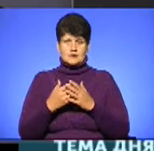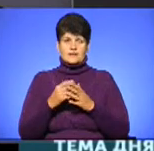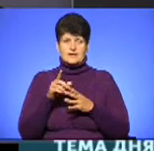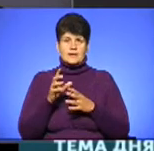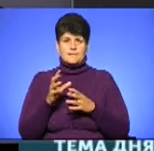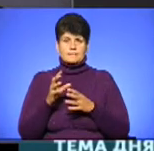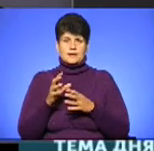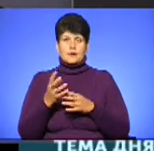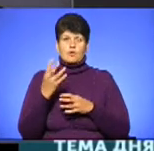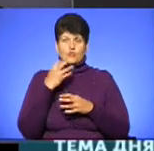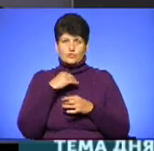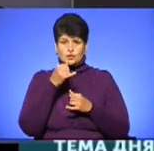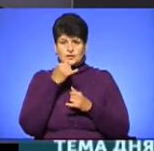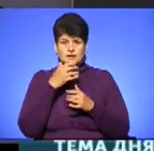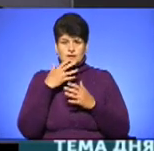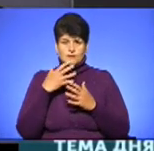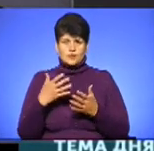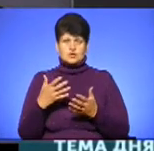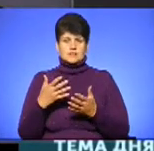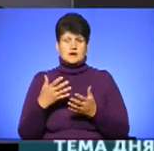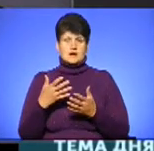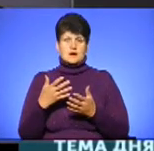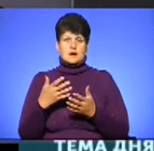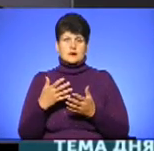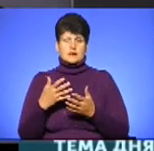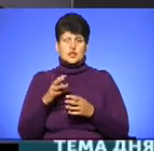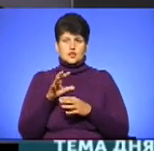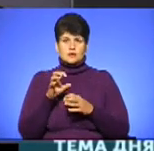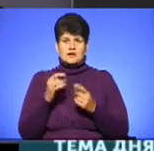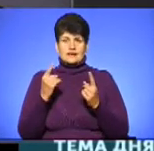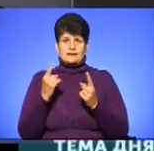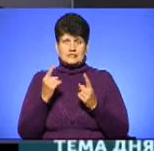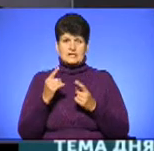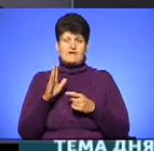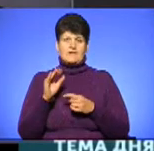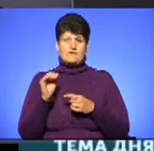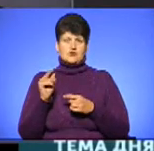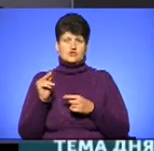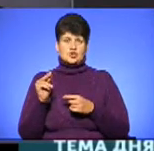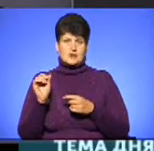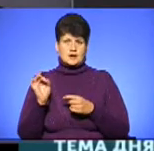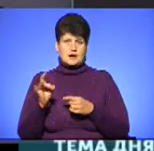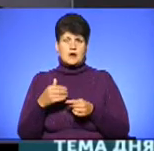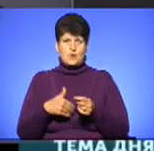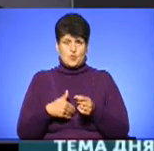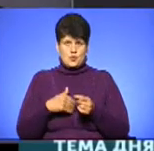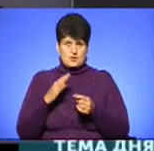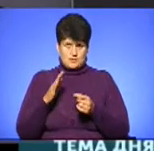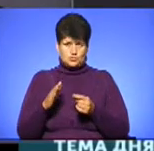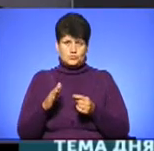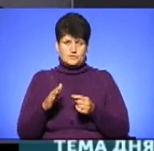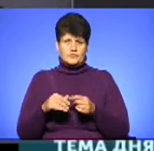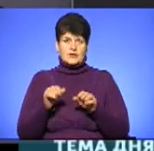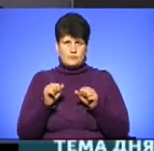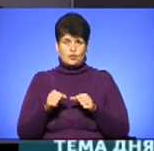проконути її не може, тому що багато питають, а що я шукаю собаці дати. Що собаки великі пурів, вівчарки і так далі, а голодна буде, то вона